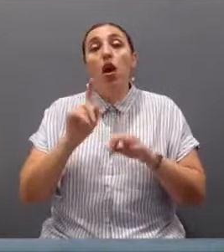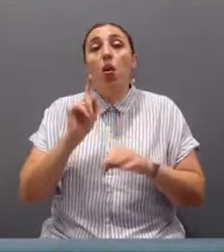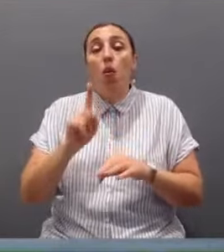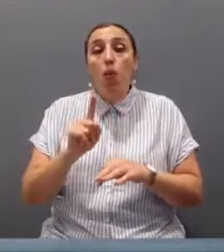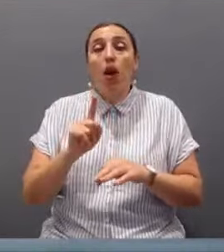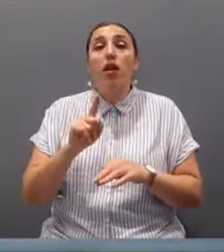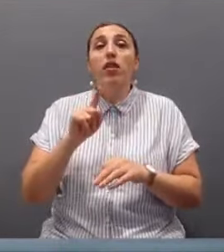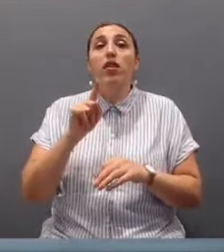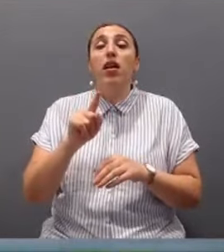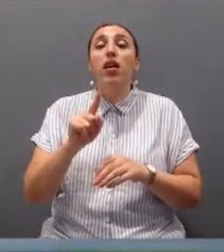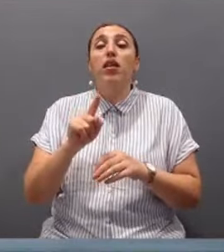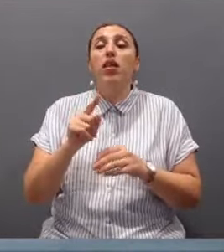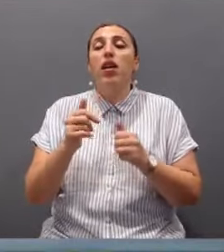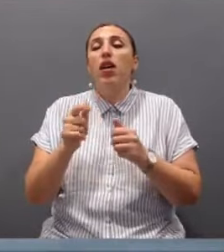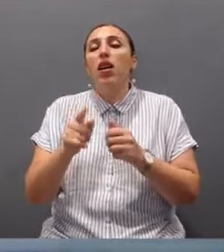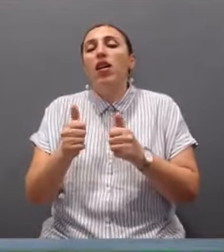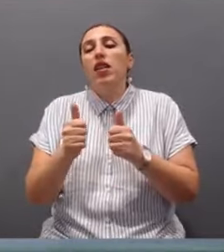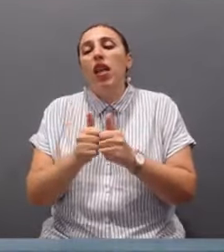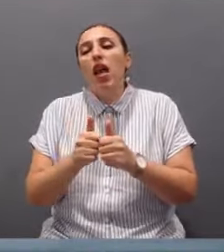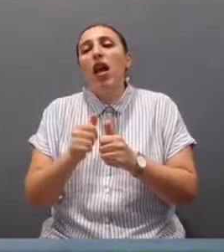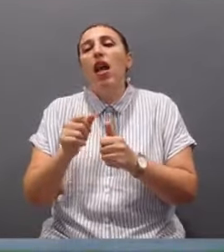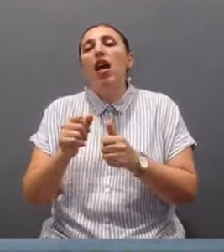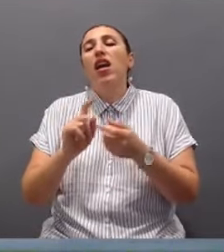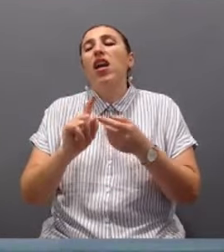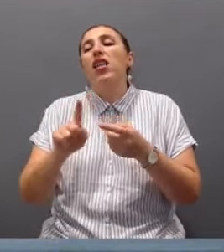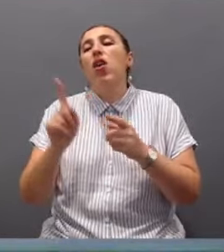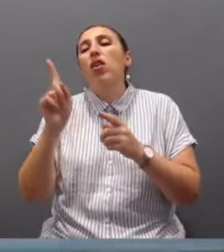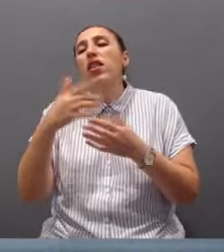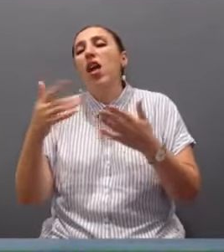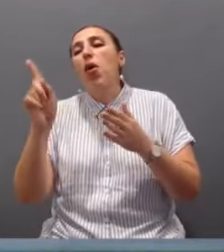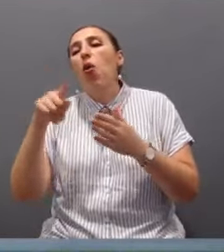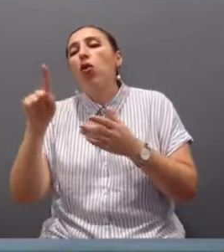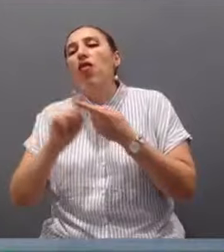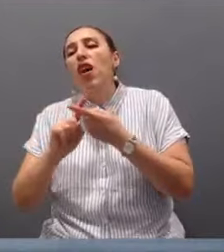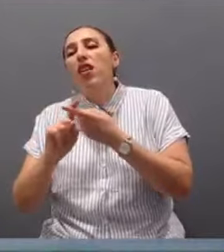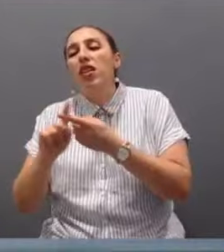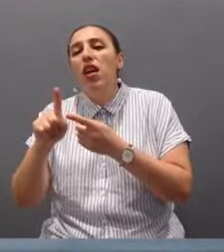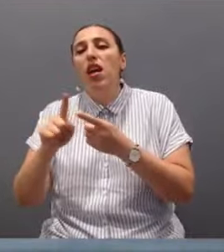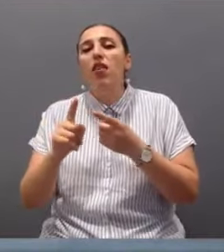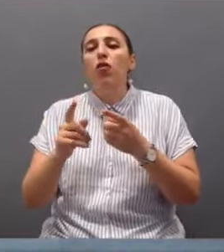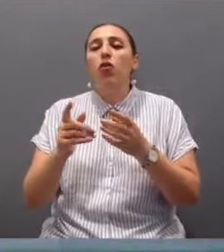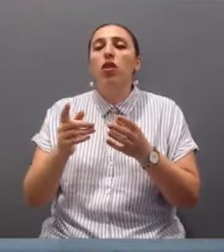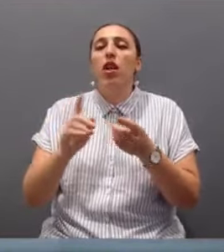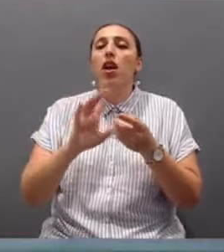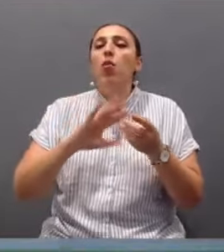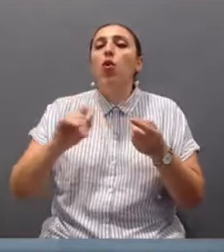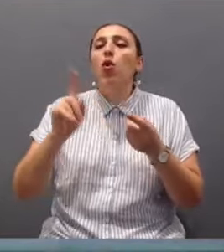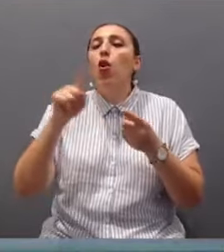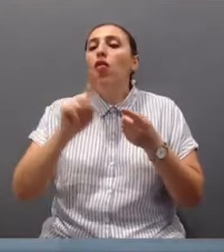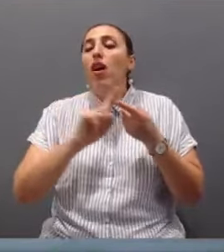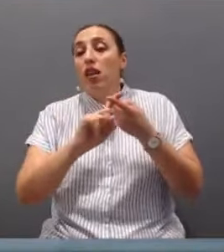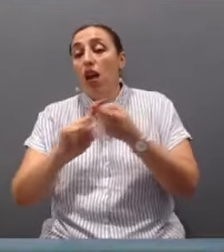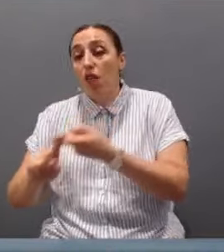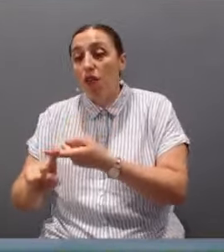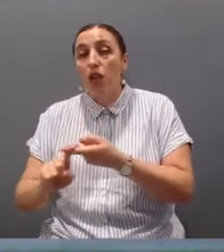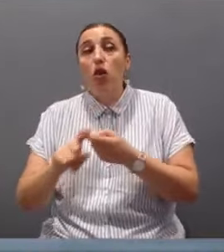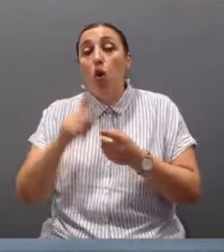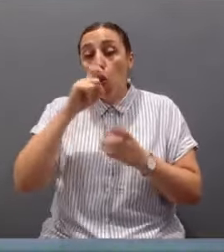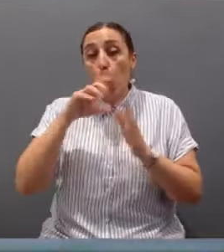հարակից կարգավորումներին, հարակից շեմերին, այդ թվում շատ բարձր շեմերին, իրենք ունեն կարգավորումներ, որոնք ունեն շատ բարձր շեմեր։